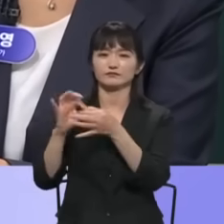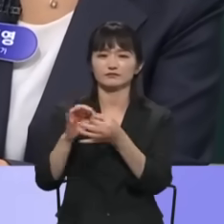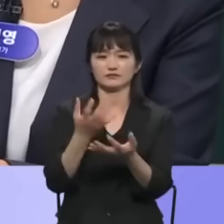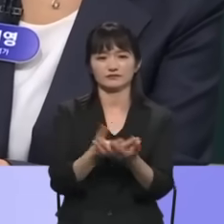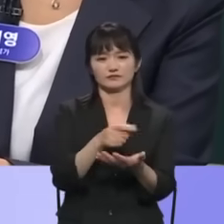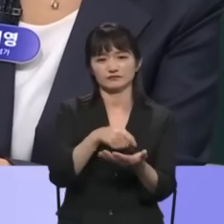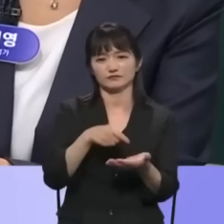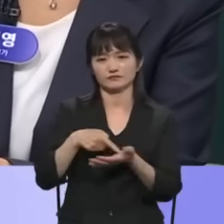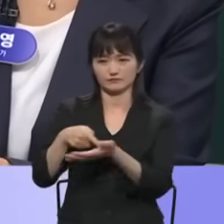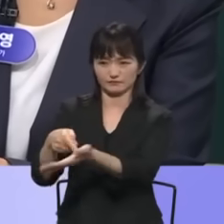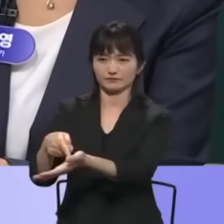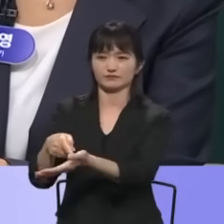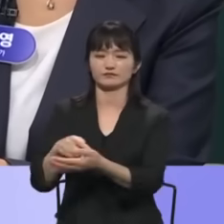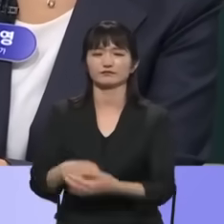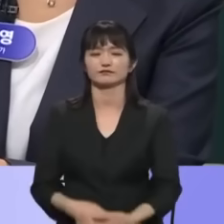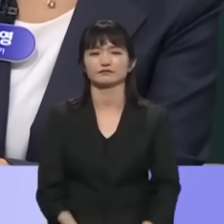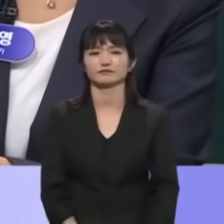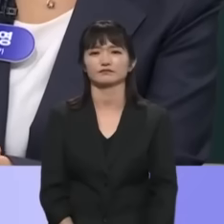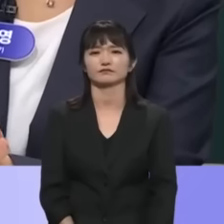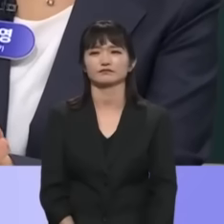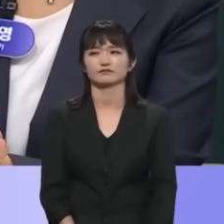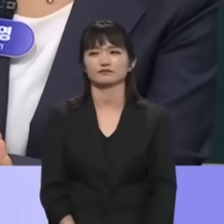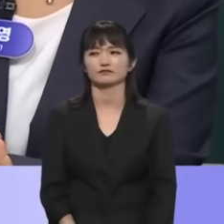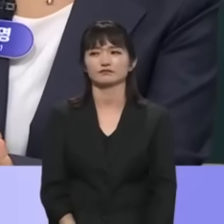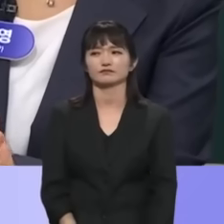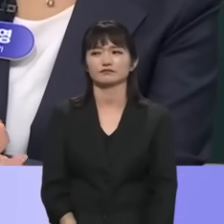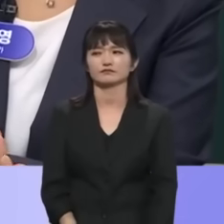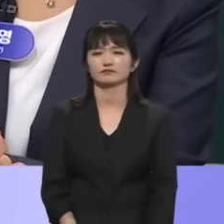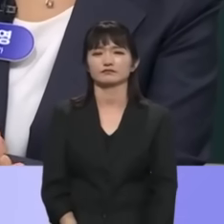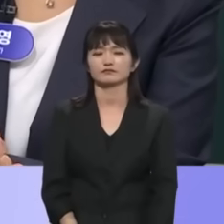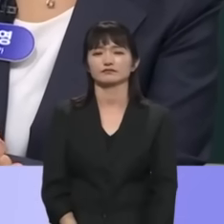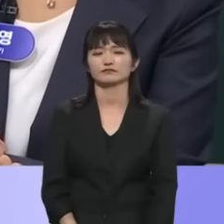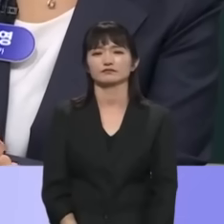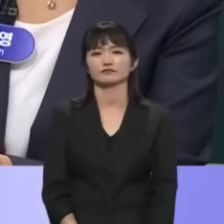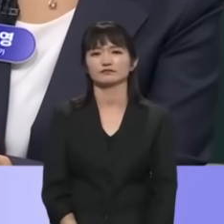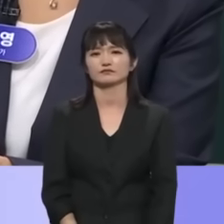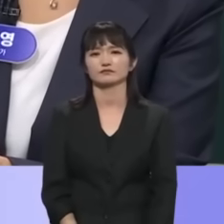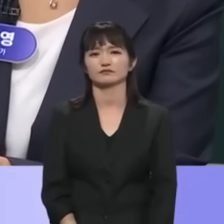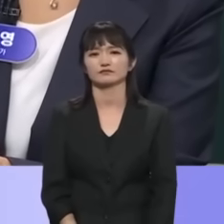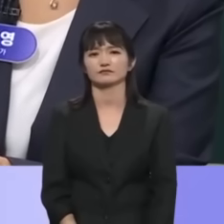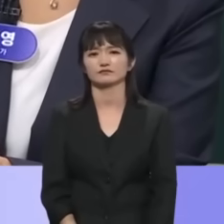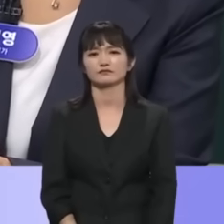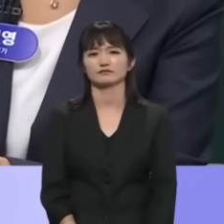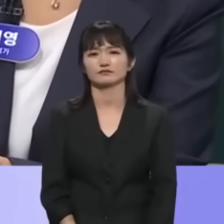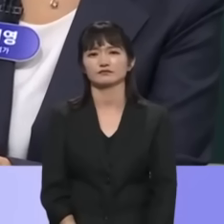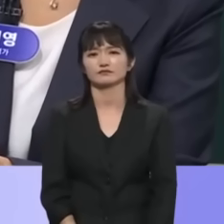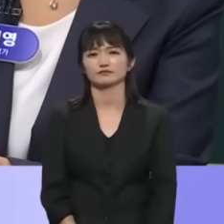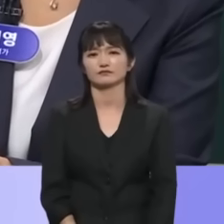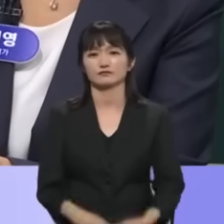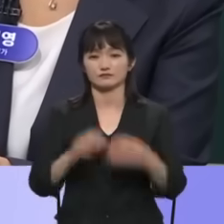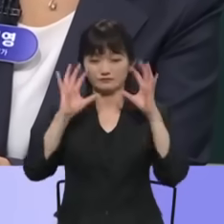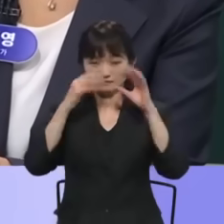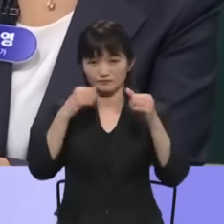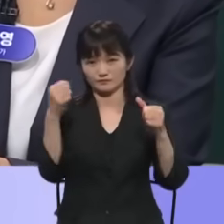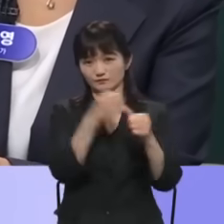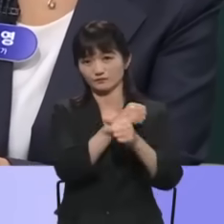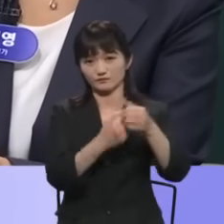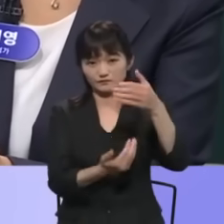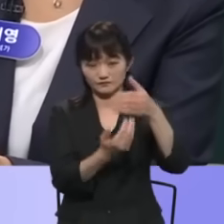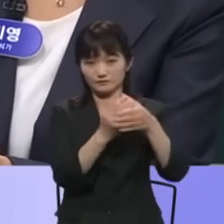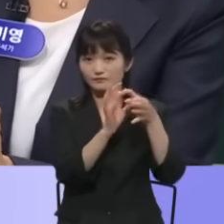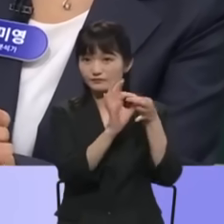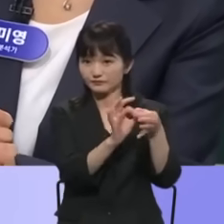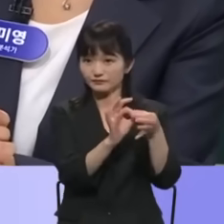같다라고 말을 하고 있습니다 저는이 사건에서 조금 저희가 이제 계속 이제 아동학대 사건과 관련된